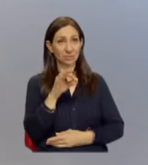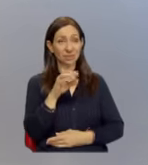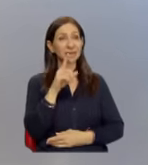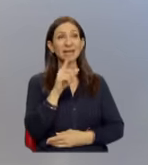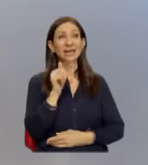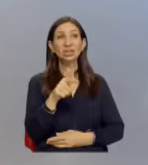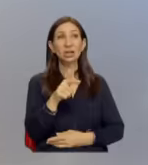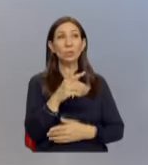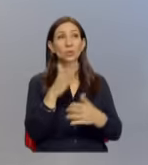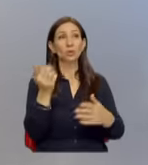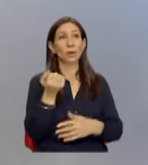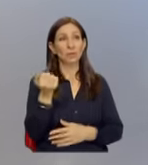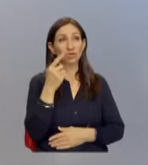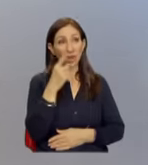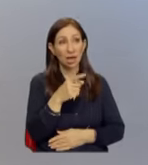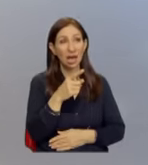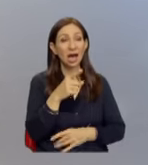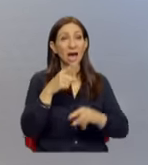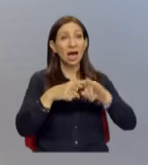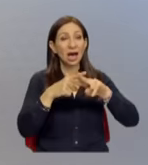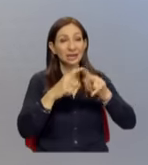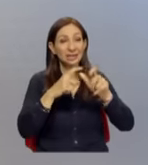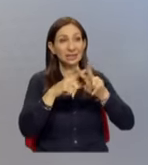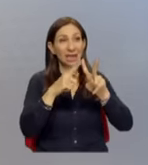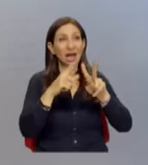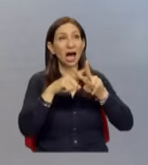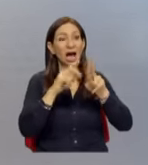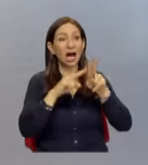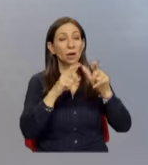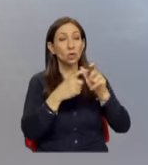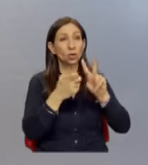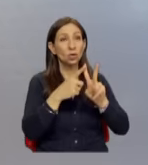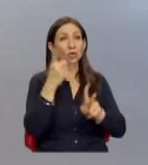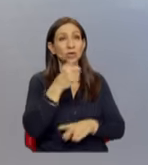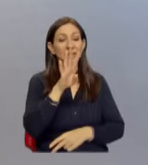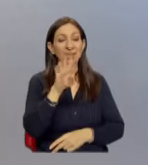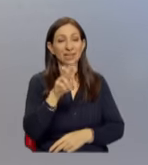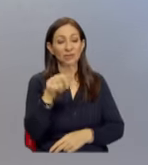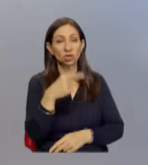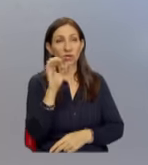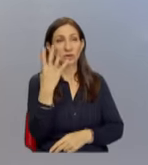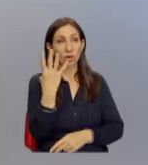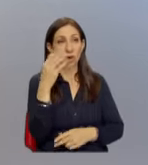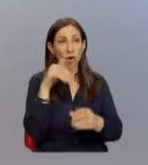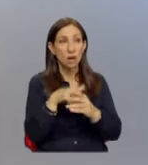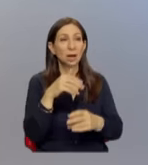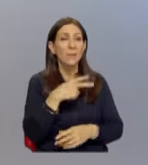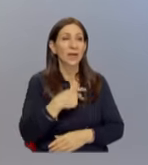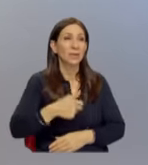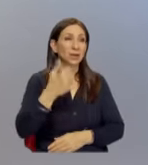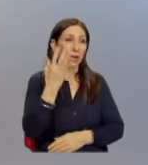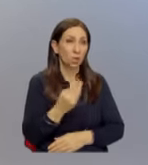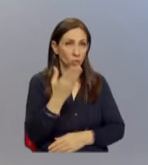sıradaki ilçe Büyükçekmece. Hasan Akgün %48,4 oyla Cumhuriyet Halk Partisi'nin belediye